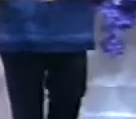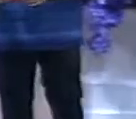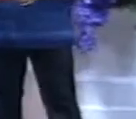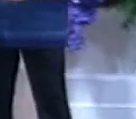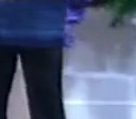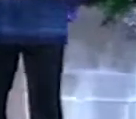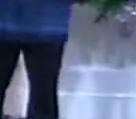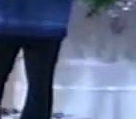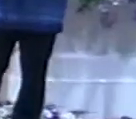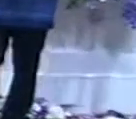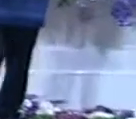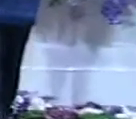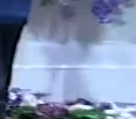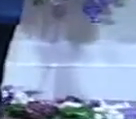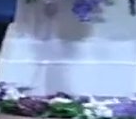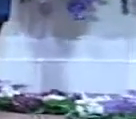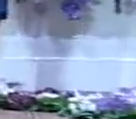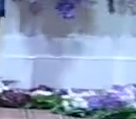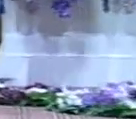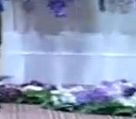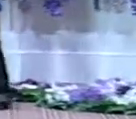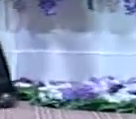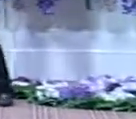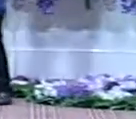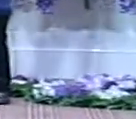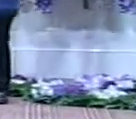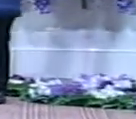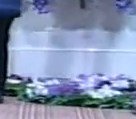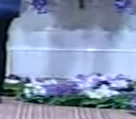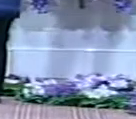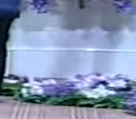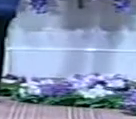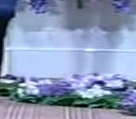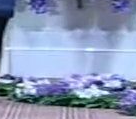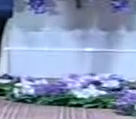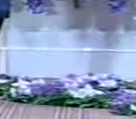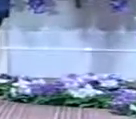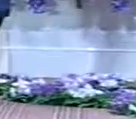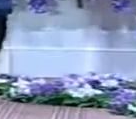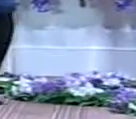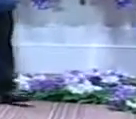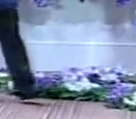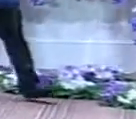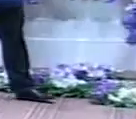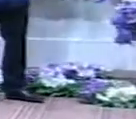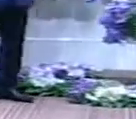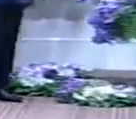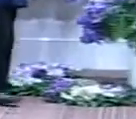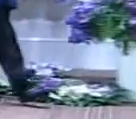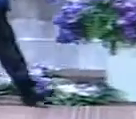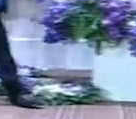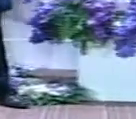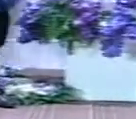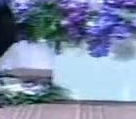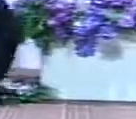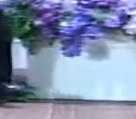อเชียแปซิฟิก ก็ถือเป็นการเปิด ศักราช การใช้ เลยใช่ไหมฮะ ดูแล้วศูนย์ยิ่ง